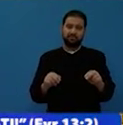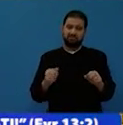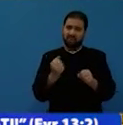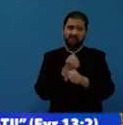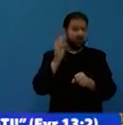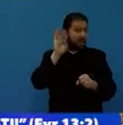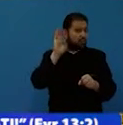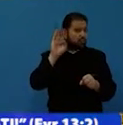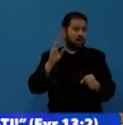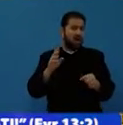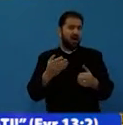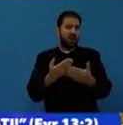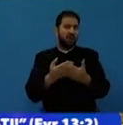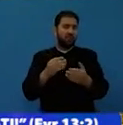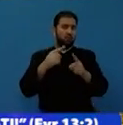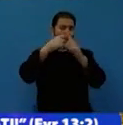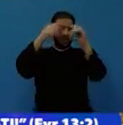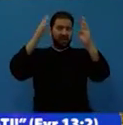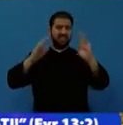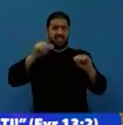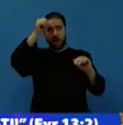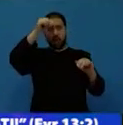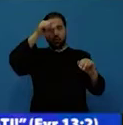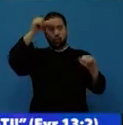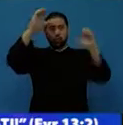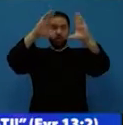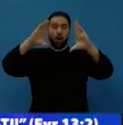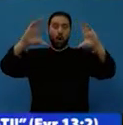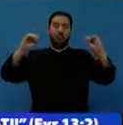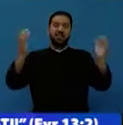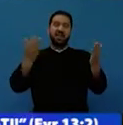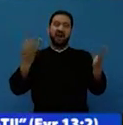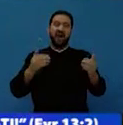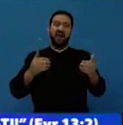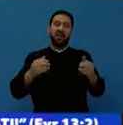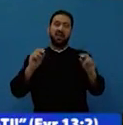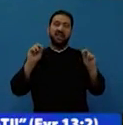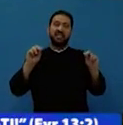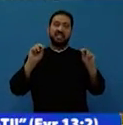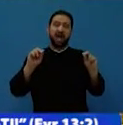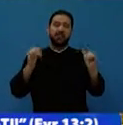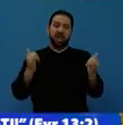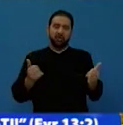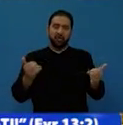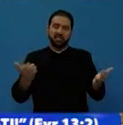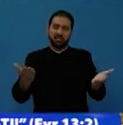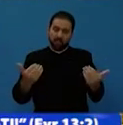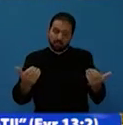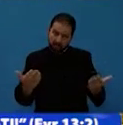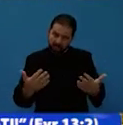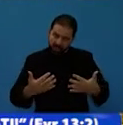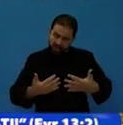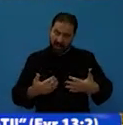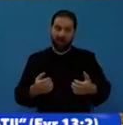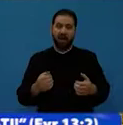de Biserica Ortodoxă Română, care ne îndeamnă la această primire a străinilor, chiar dacă